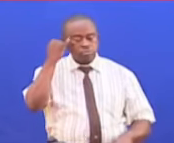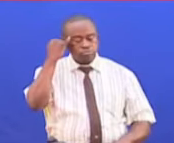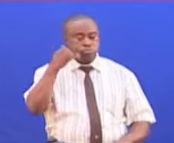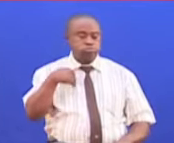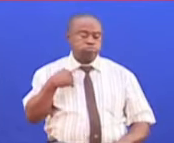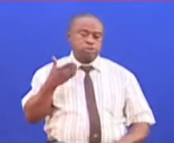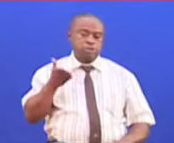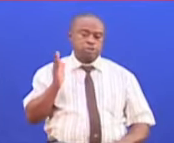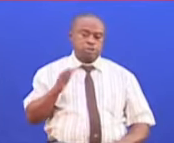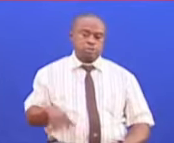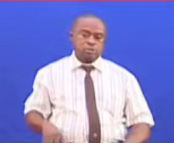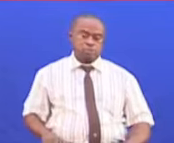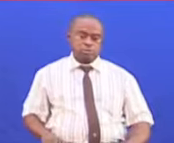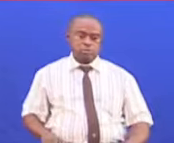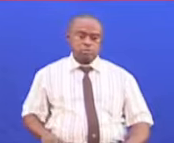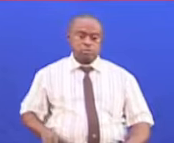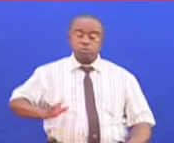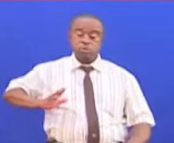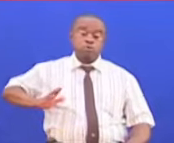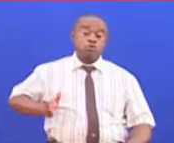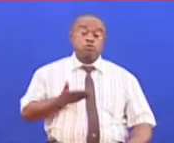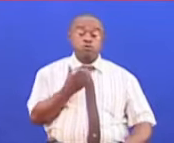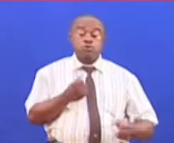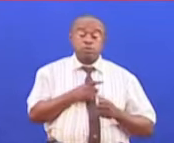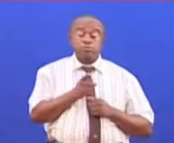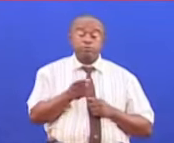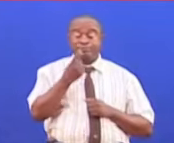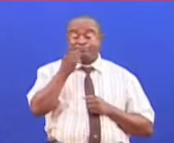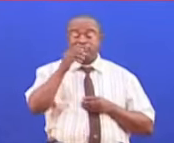serik ku onoa chang moto zilizohifadhiwa